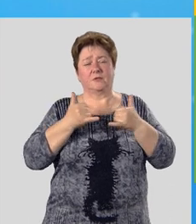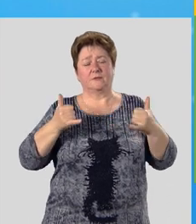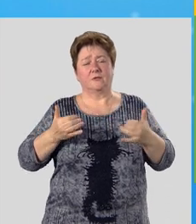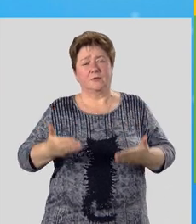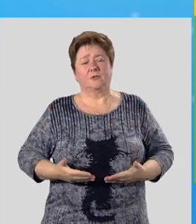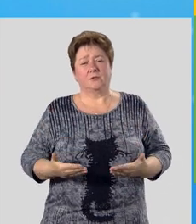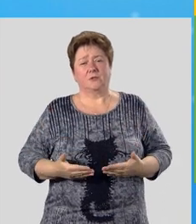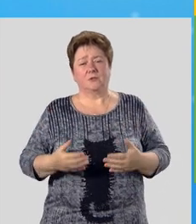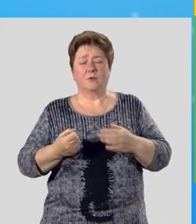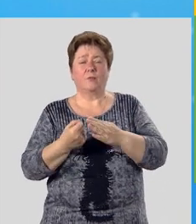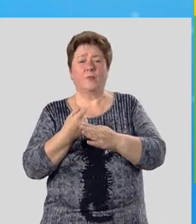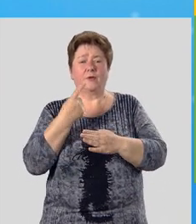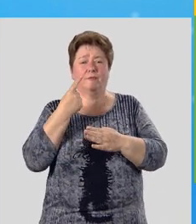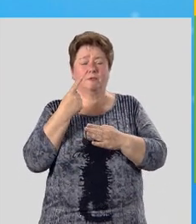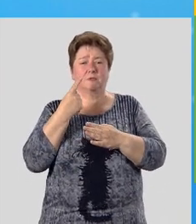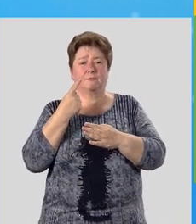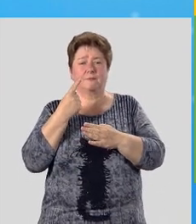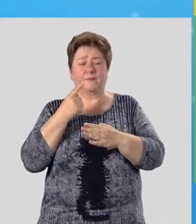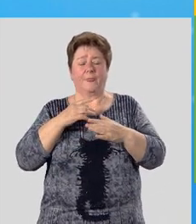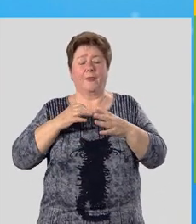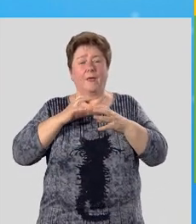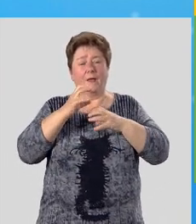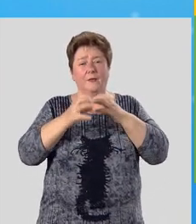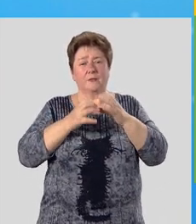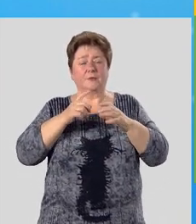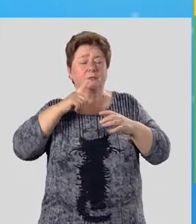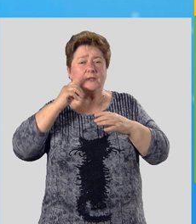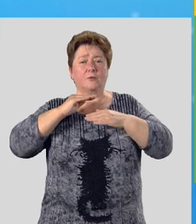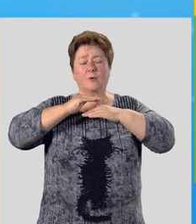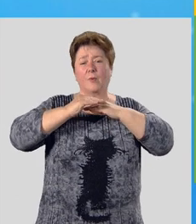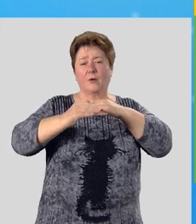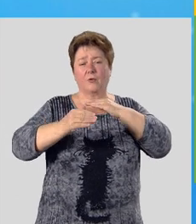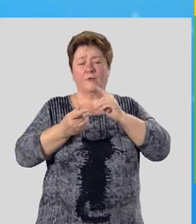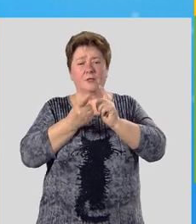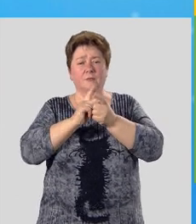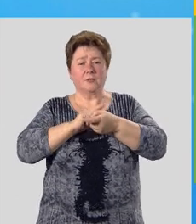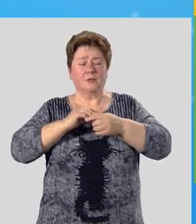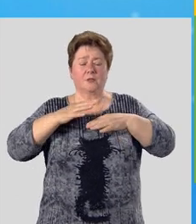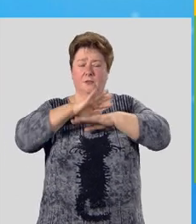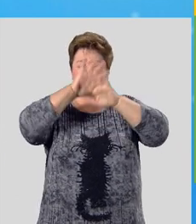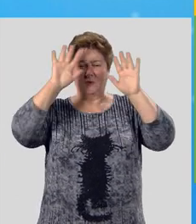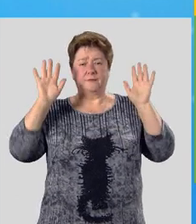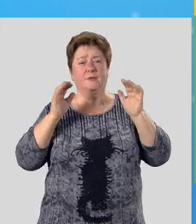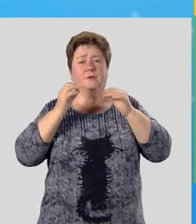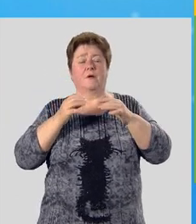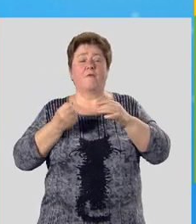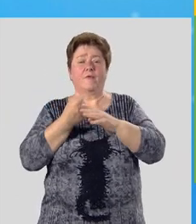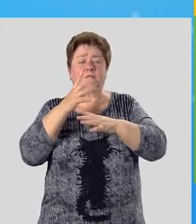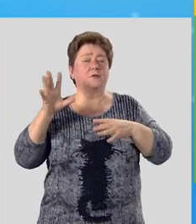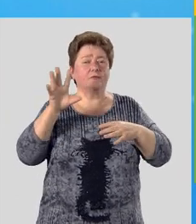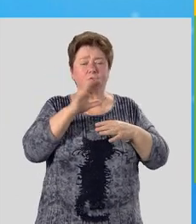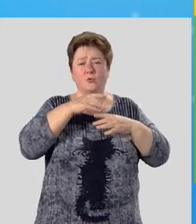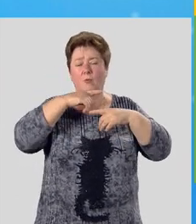развития жизни появился на Земле зеленый покров, изменилась атмосфера, возникло